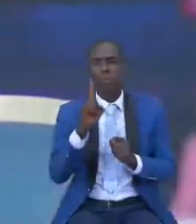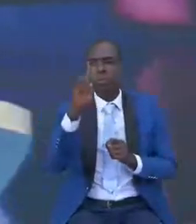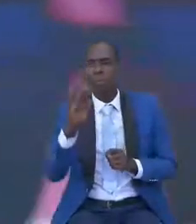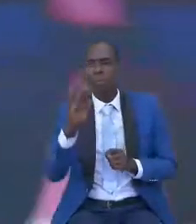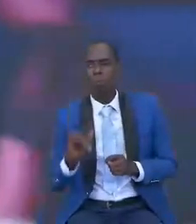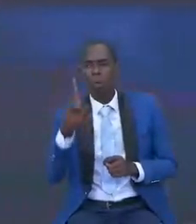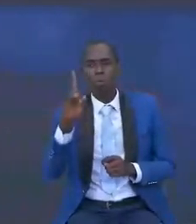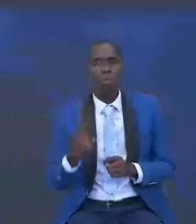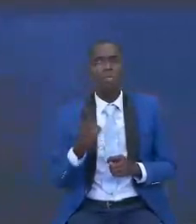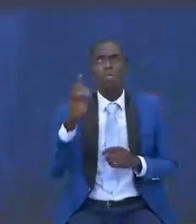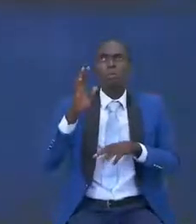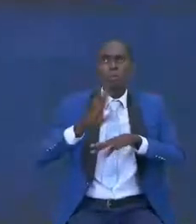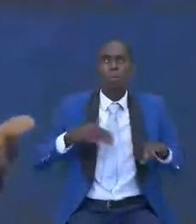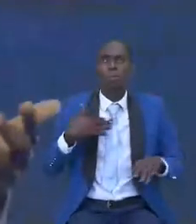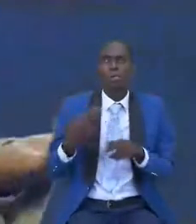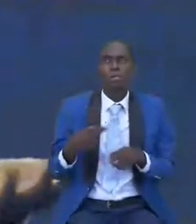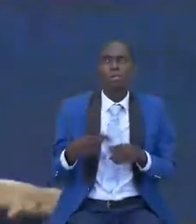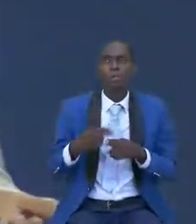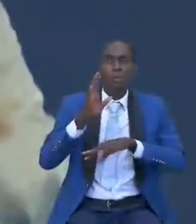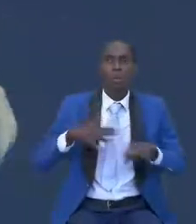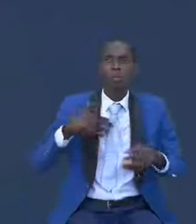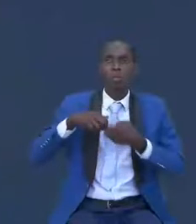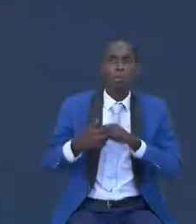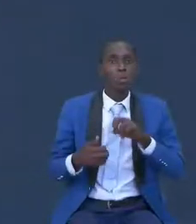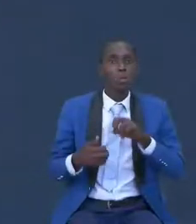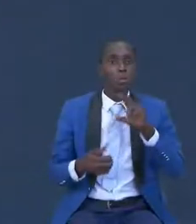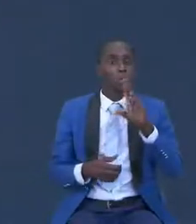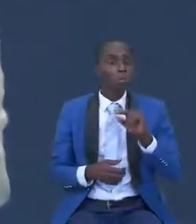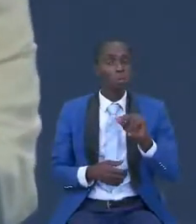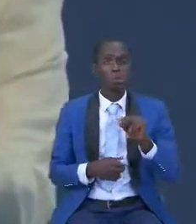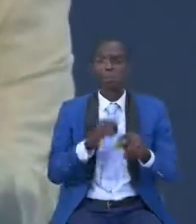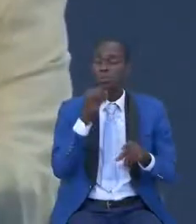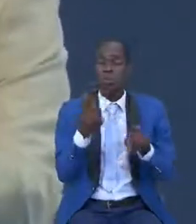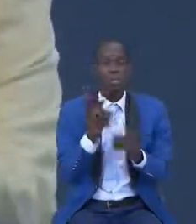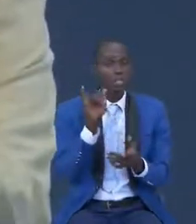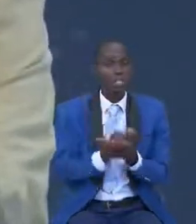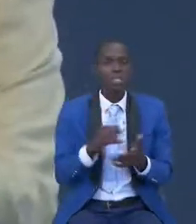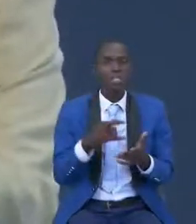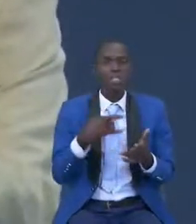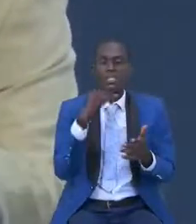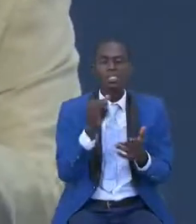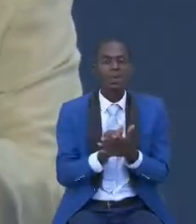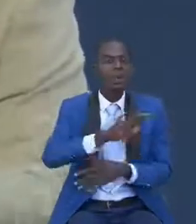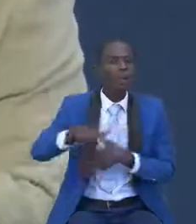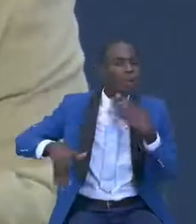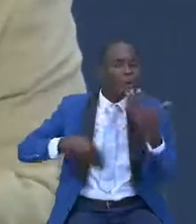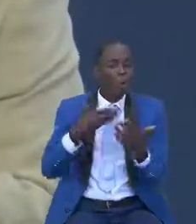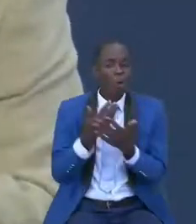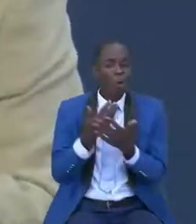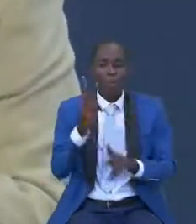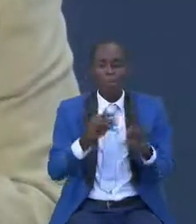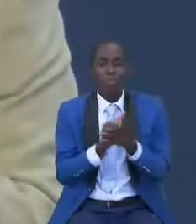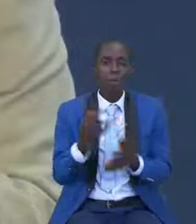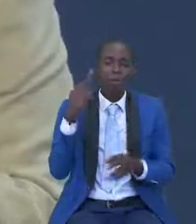os cassés soient joints un à un. Il a mentionné mon problème, il a mentionné mon cas, non, regardez cela, on